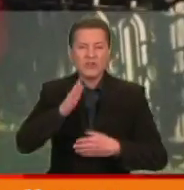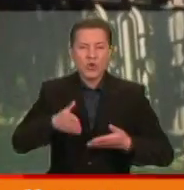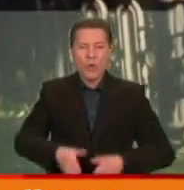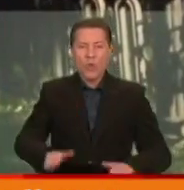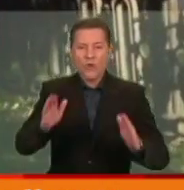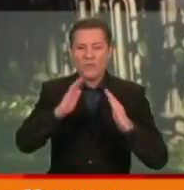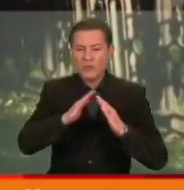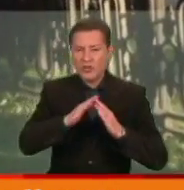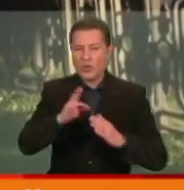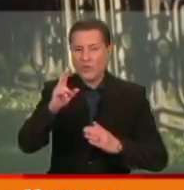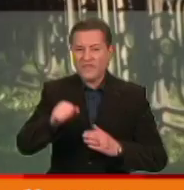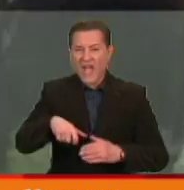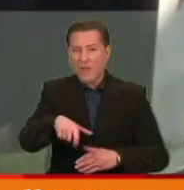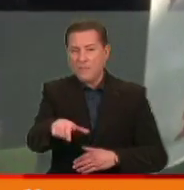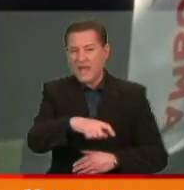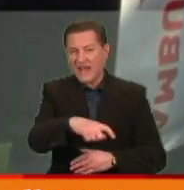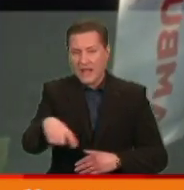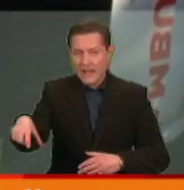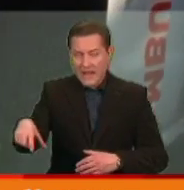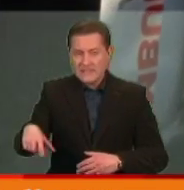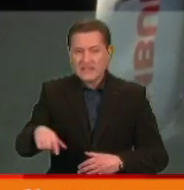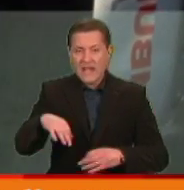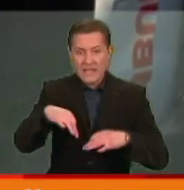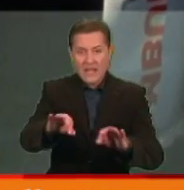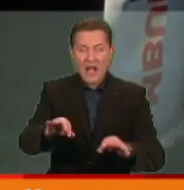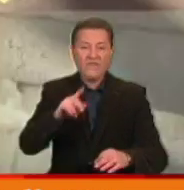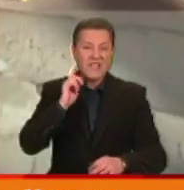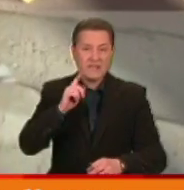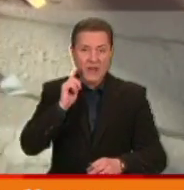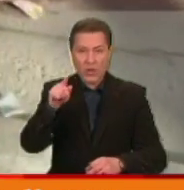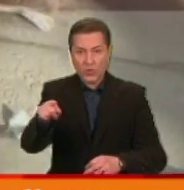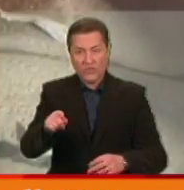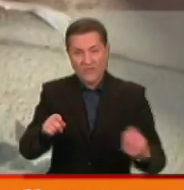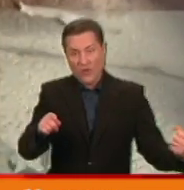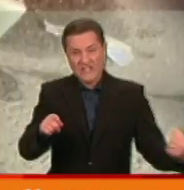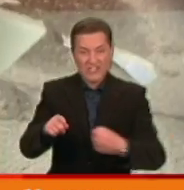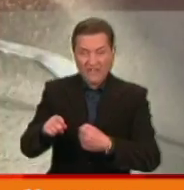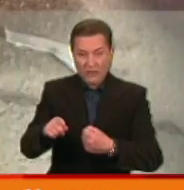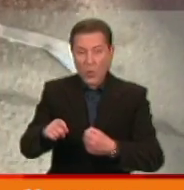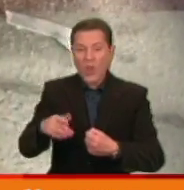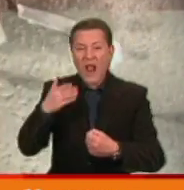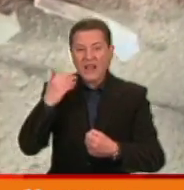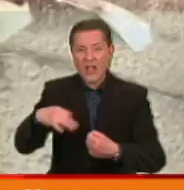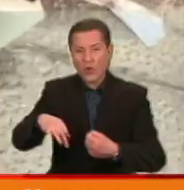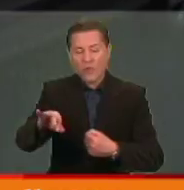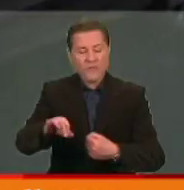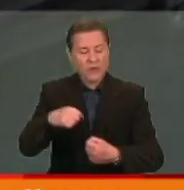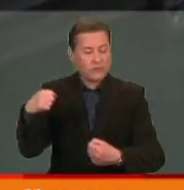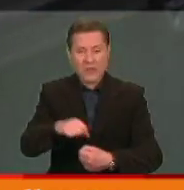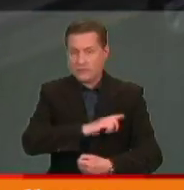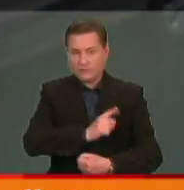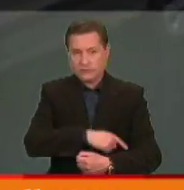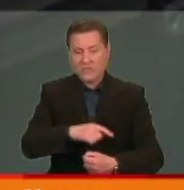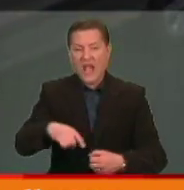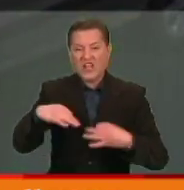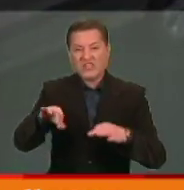пологового. На регульованому перехресті, каже, їхав на зелене, та тут його вбік штовхнув легковик. Удар був такий потужний, що